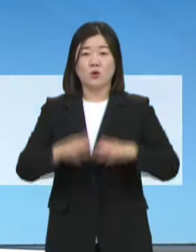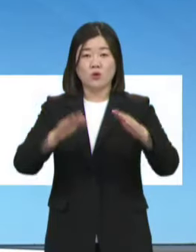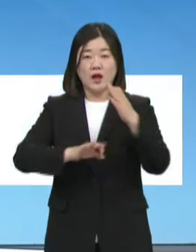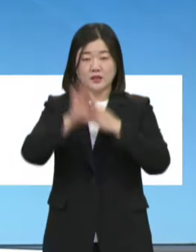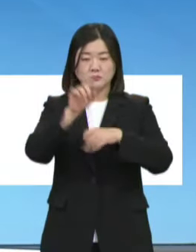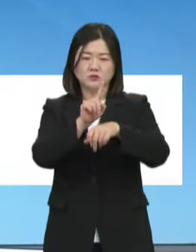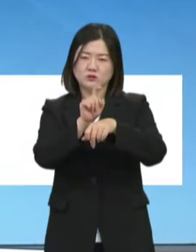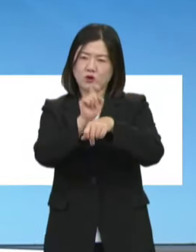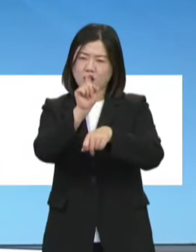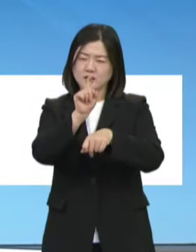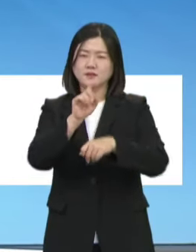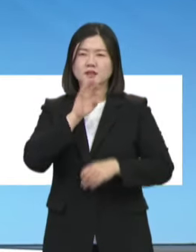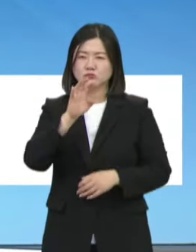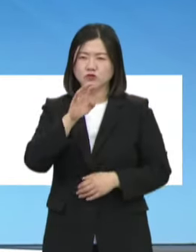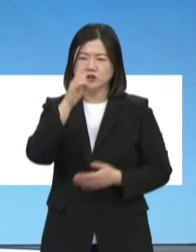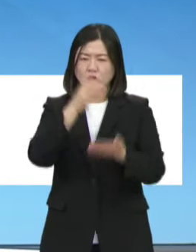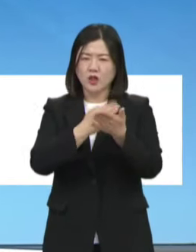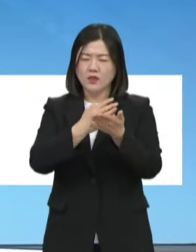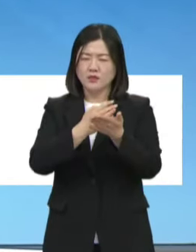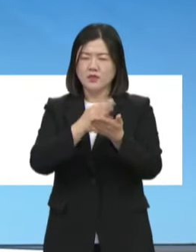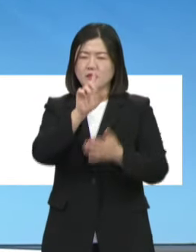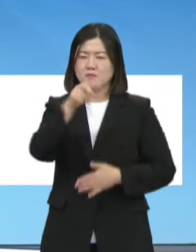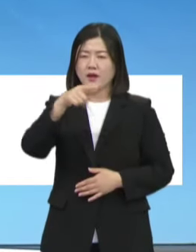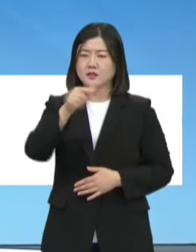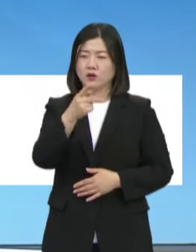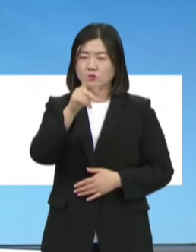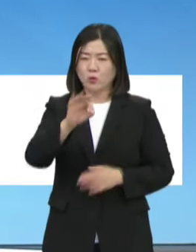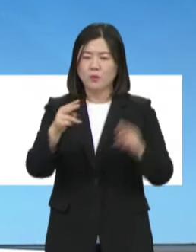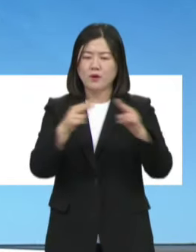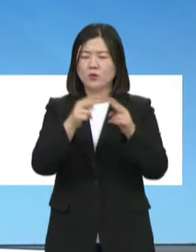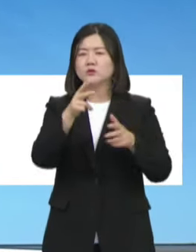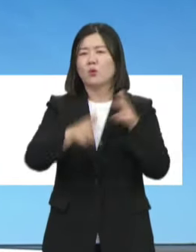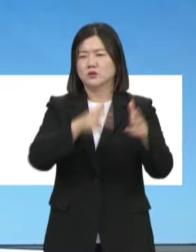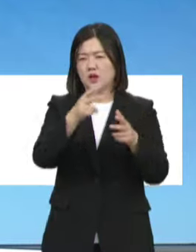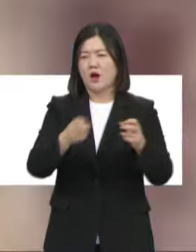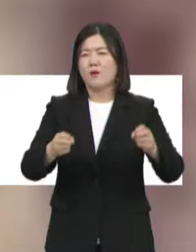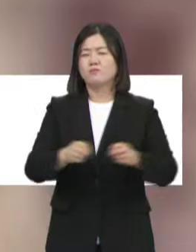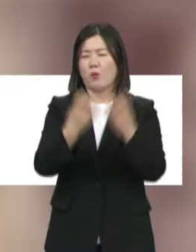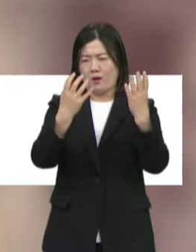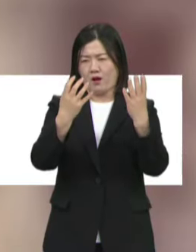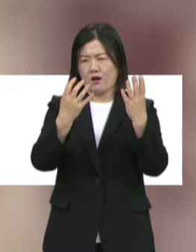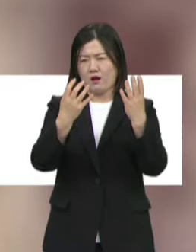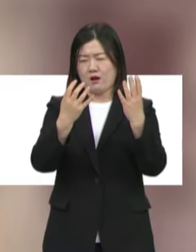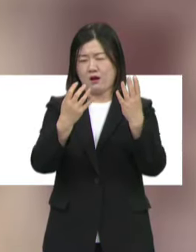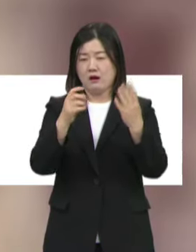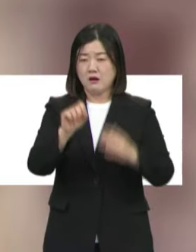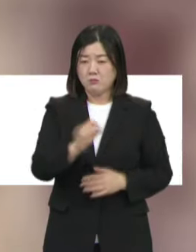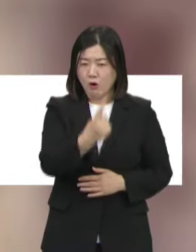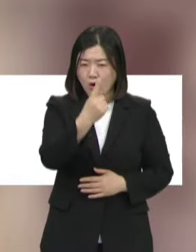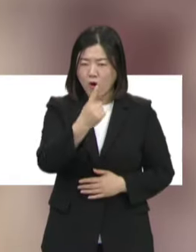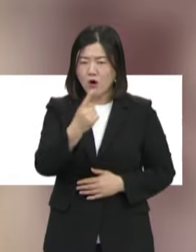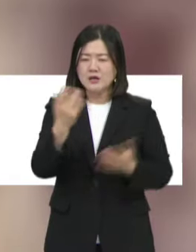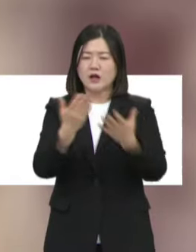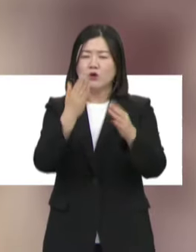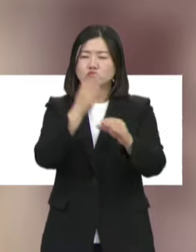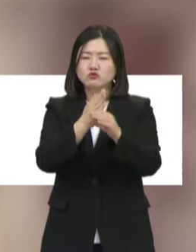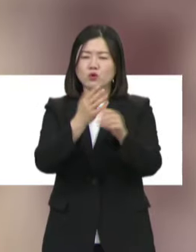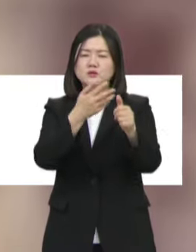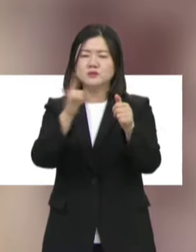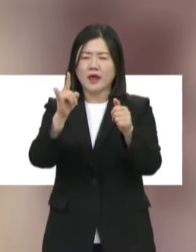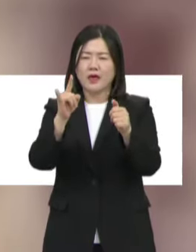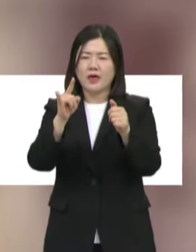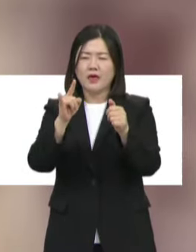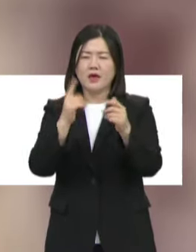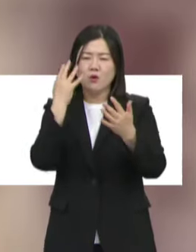오늘 오전 11시 40분 쯤 천안시 서북구 백석동의 한 반도체 공장에서 폭발 사고가 나 작업 중이던 50대 남성이